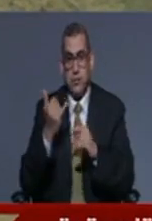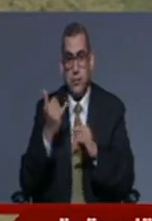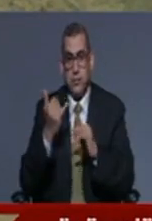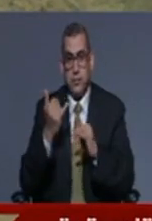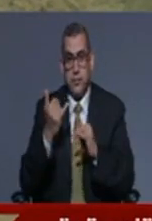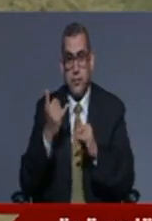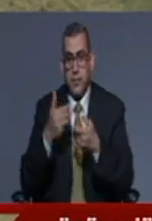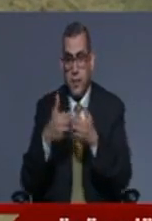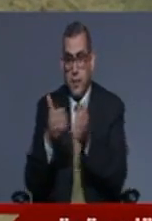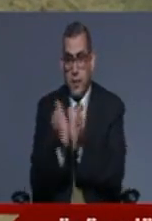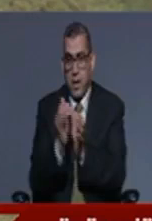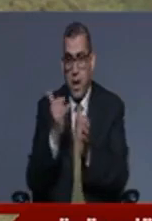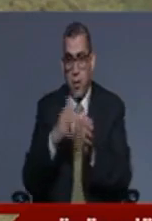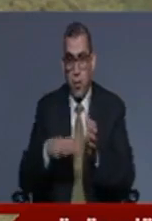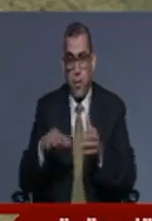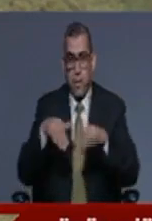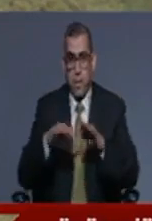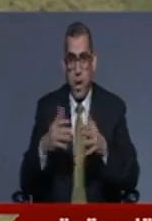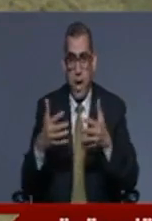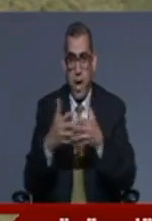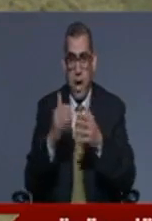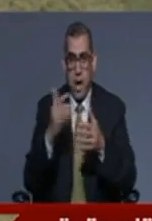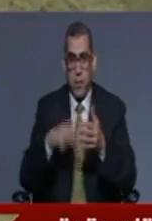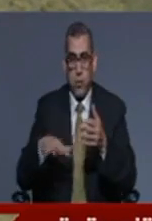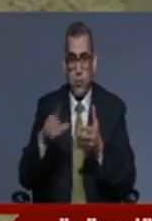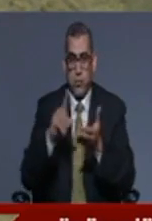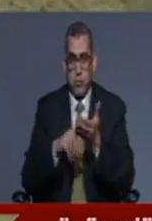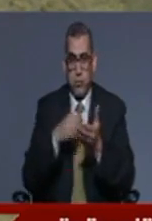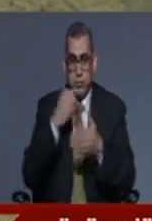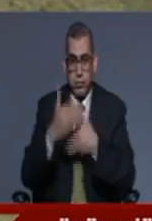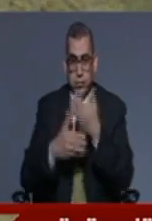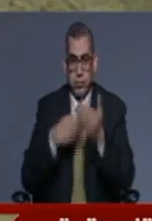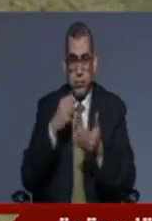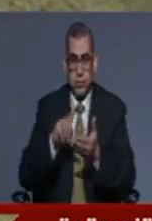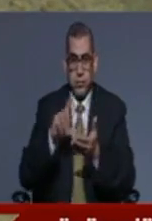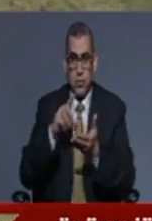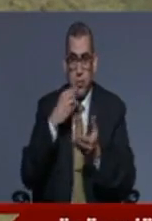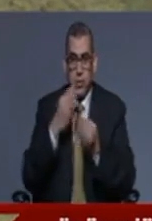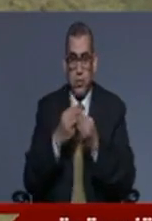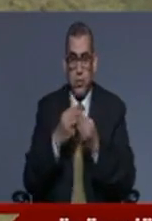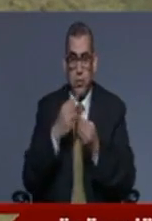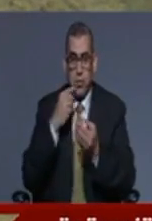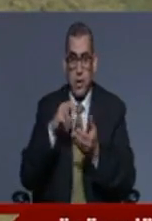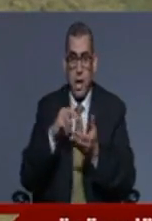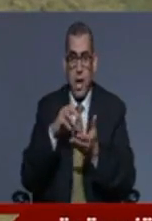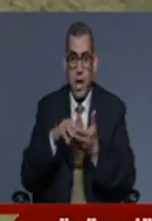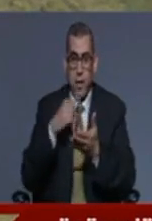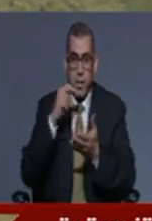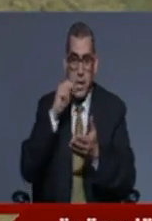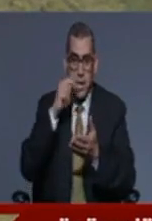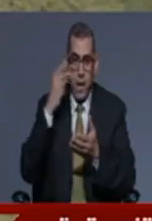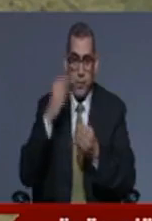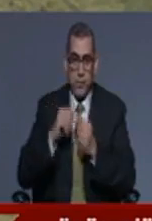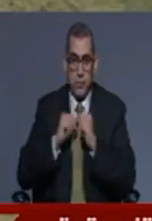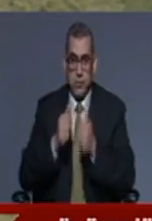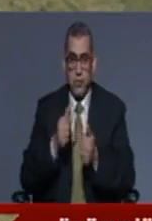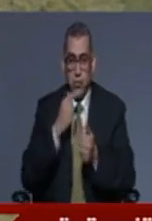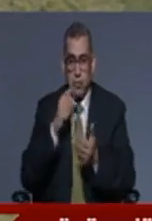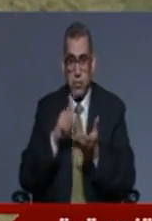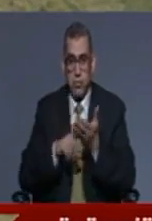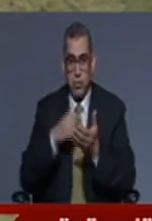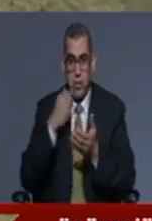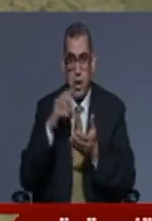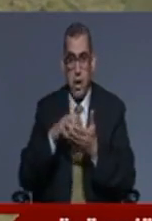العربية للمغرب العربي الذي قاده السيد بكوش رئيس تونس، وأيضا شرق